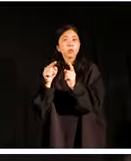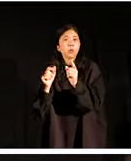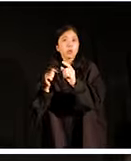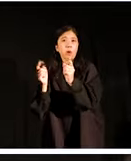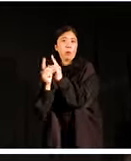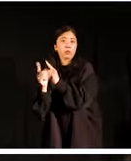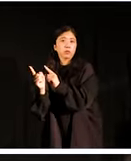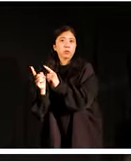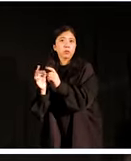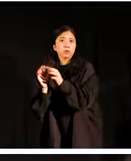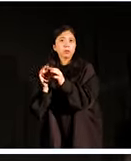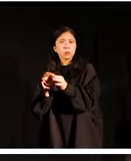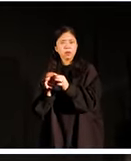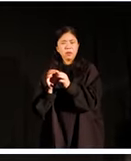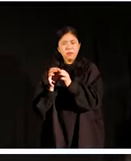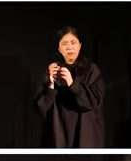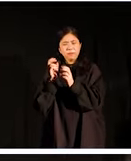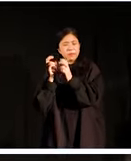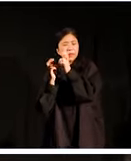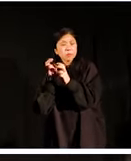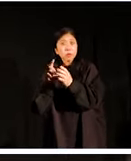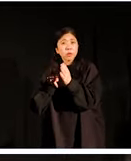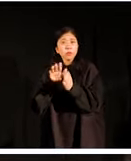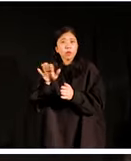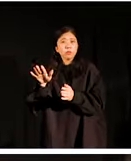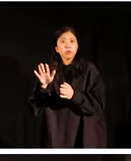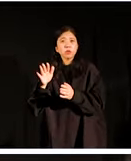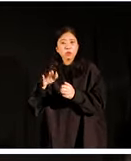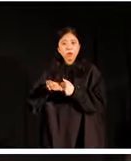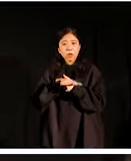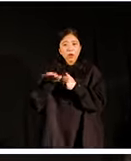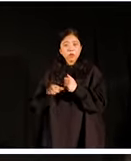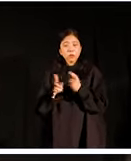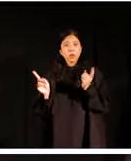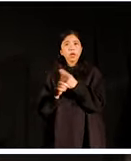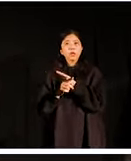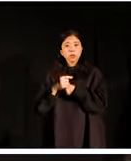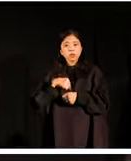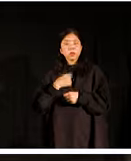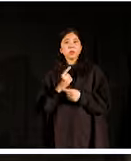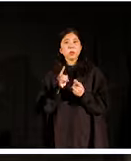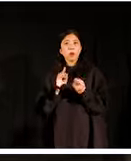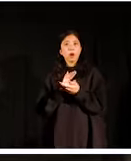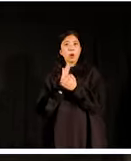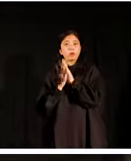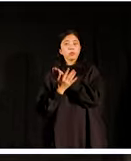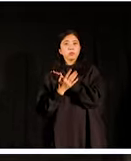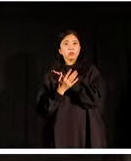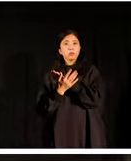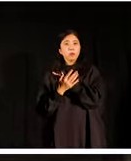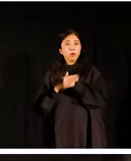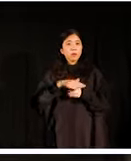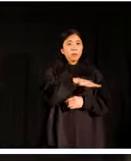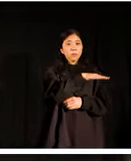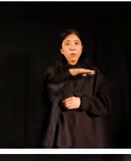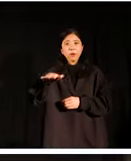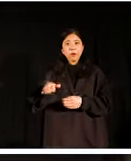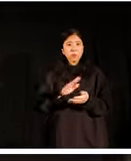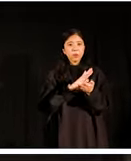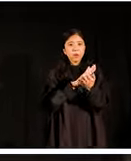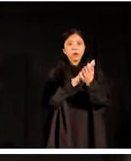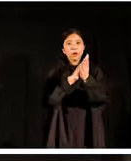上でもちろん人間関係悩んだ時期もあるんですけれど環境を変えてま自分が変わっていくことであの周りが徐々に変わって